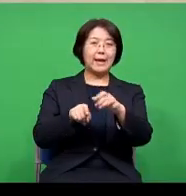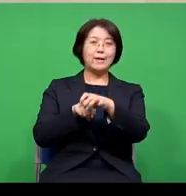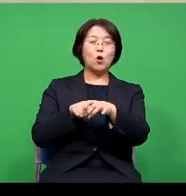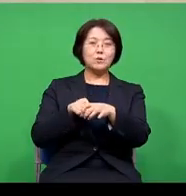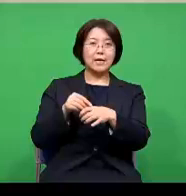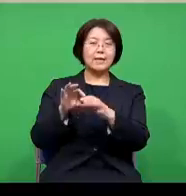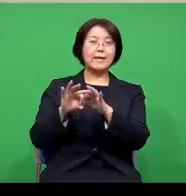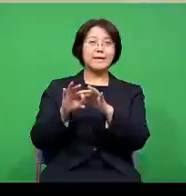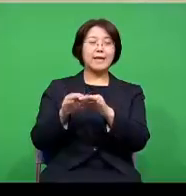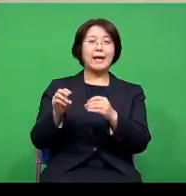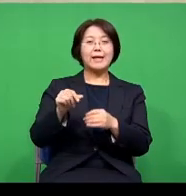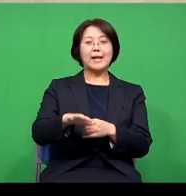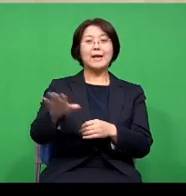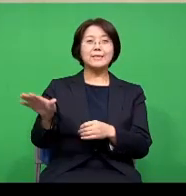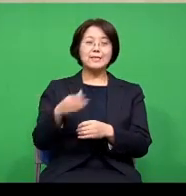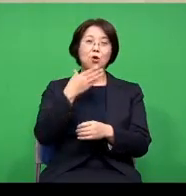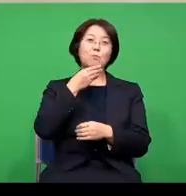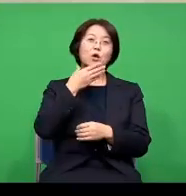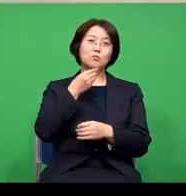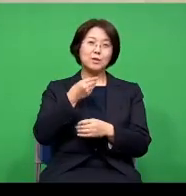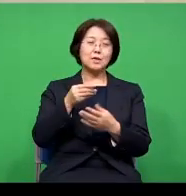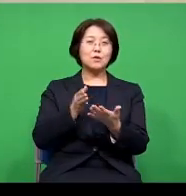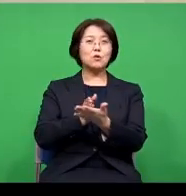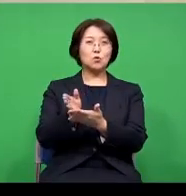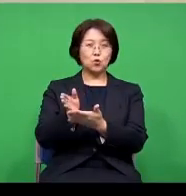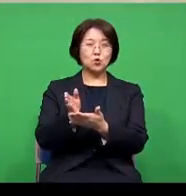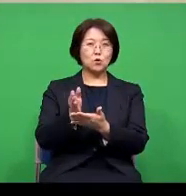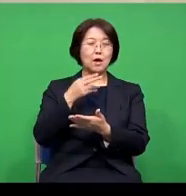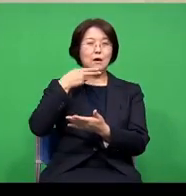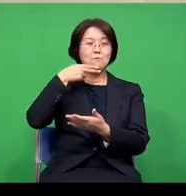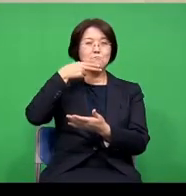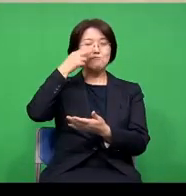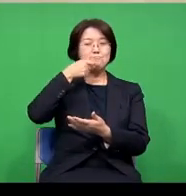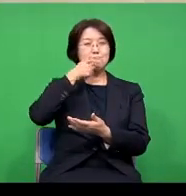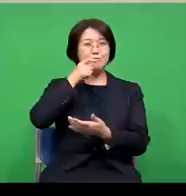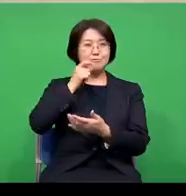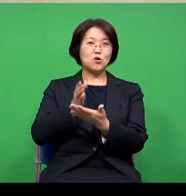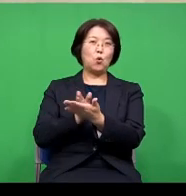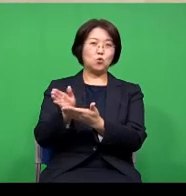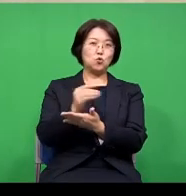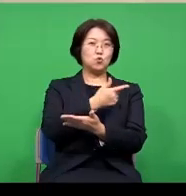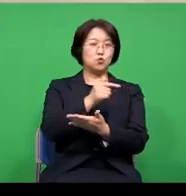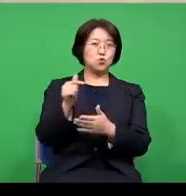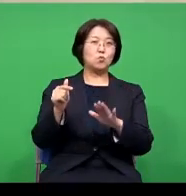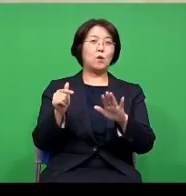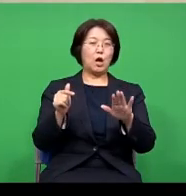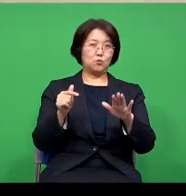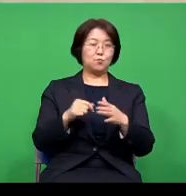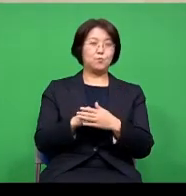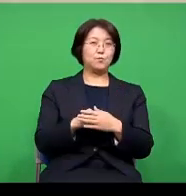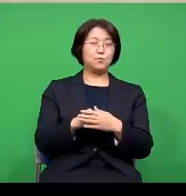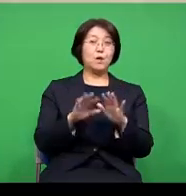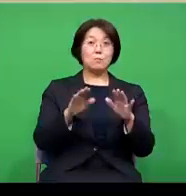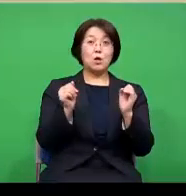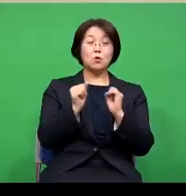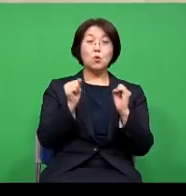係で大地の恵みコースとか、名刺コースとか、まあ、いろいろ作ってあったんですが、まあ、今度の冬季